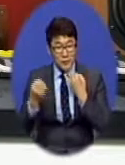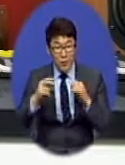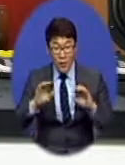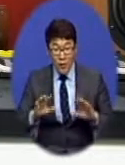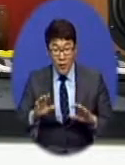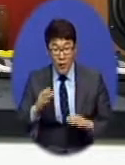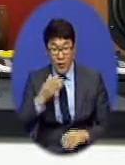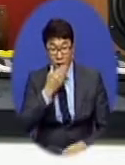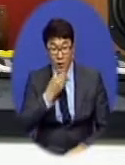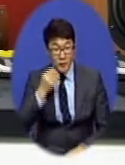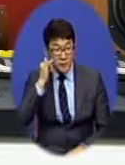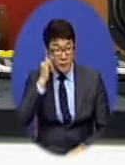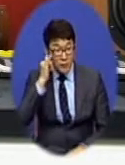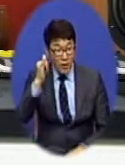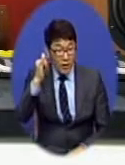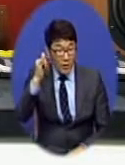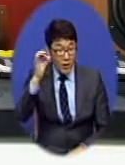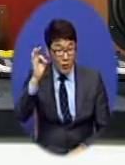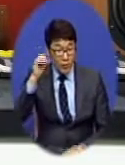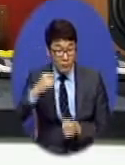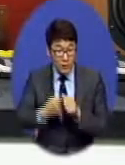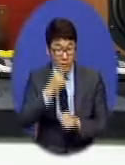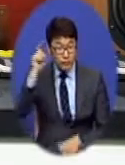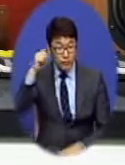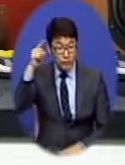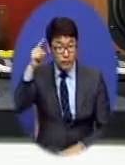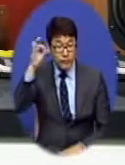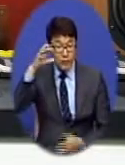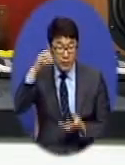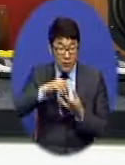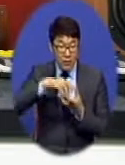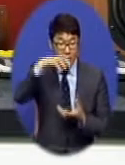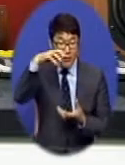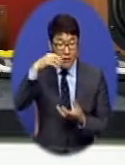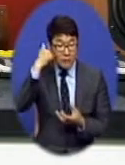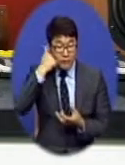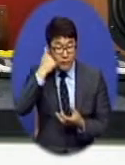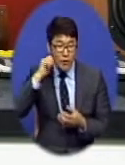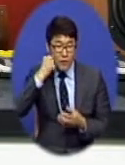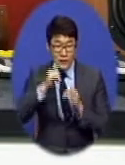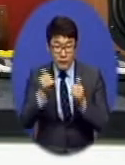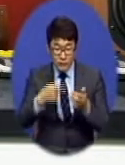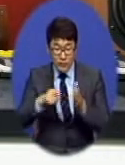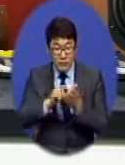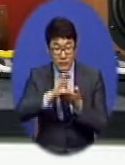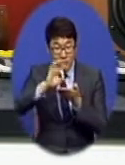저희 복지TV가 전화하시면 나눔도 이렇게 같이 소외된 이웃들한테 전달되는 예. 거 알고 계시죠? 예, 알고,